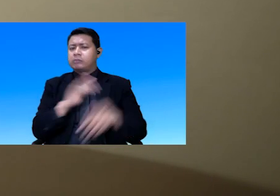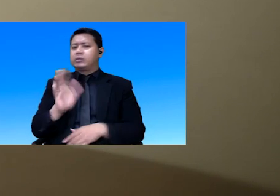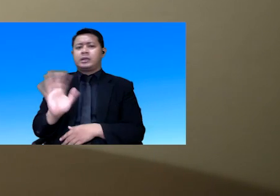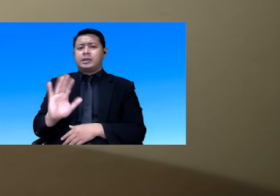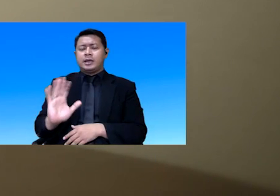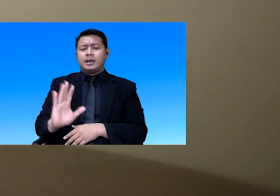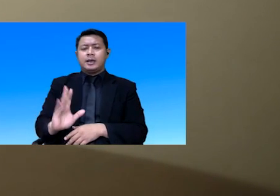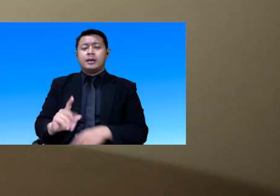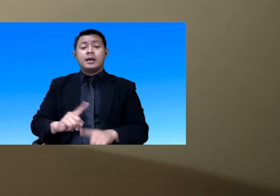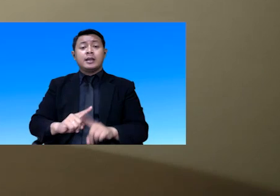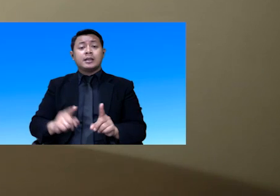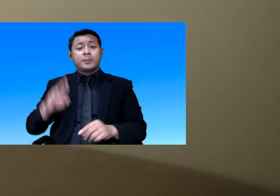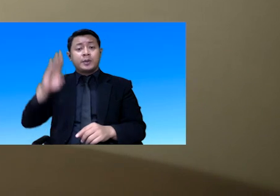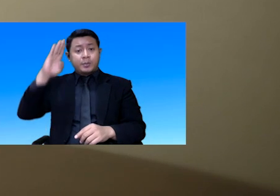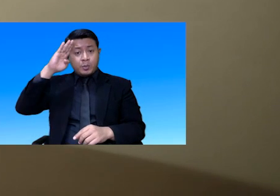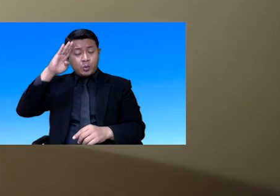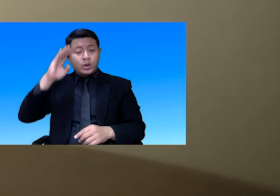Namun pemuda-pemudi